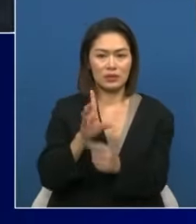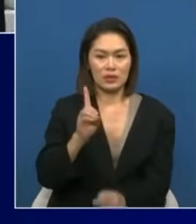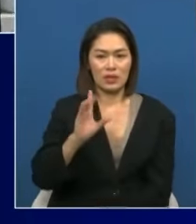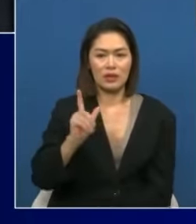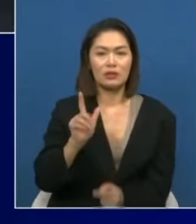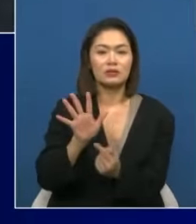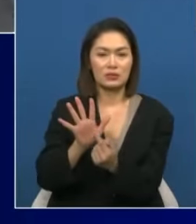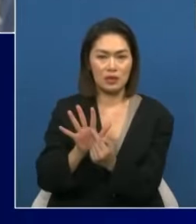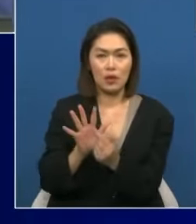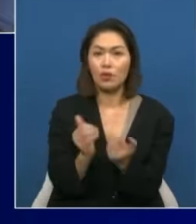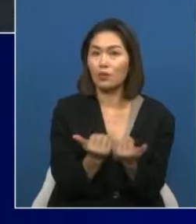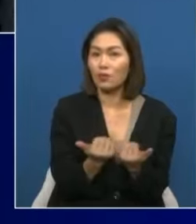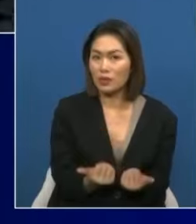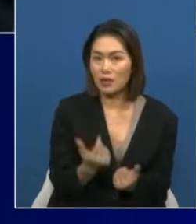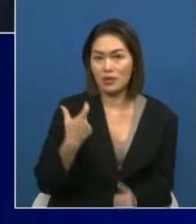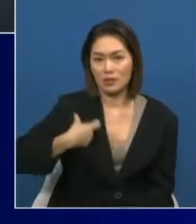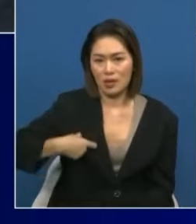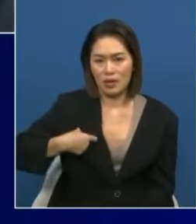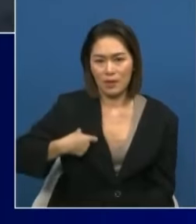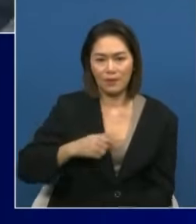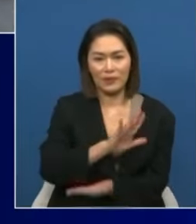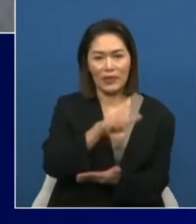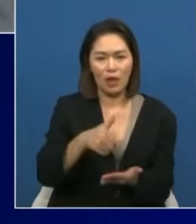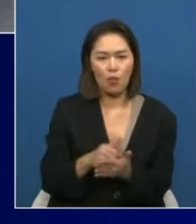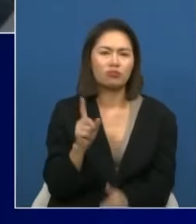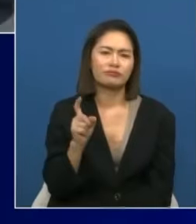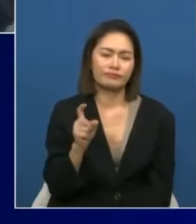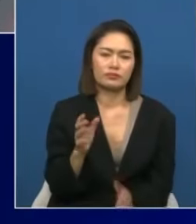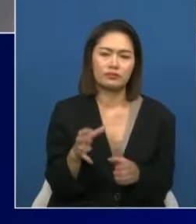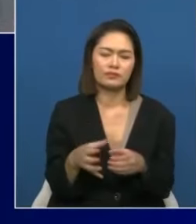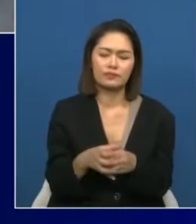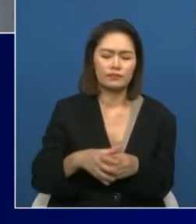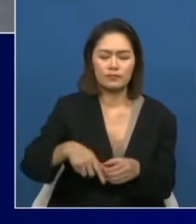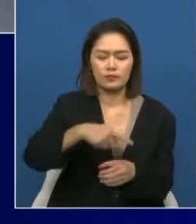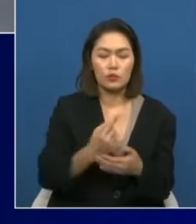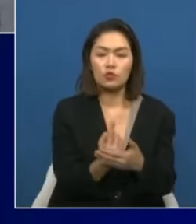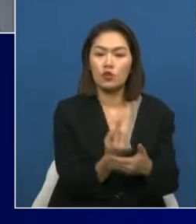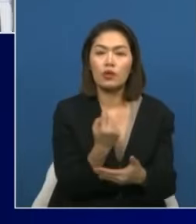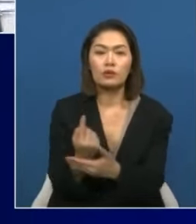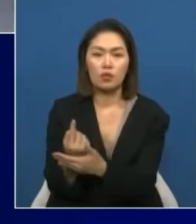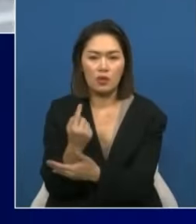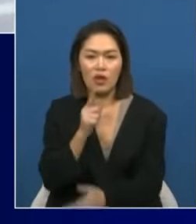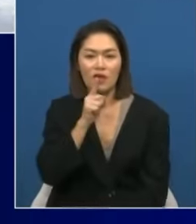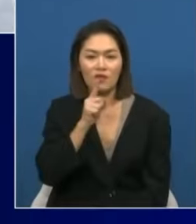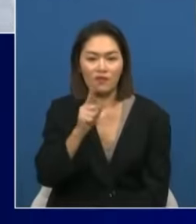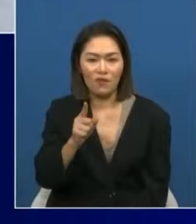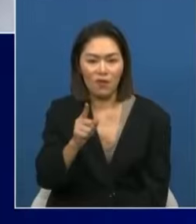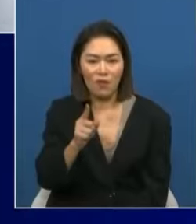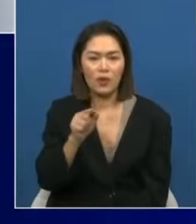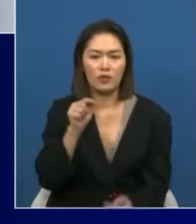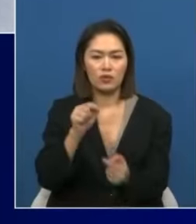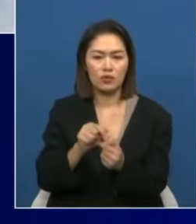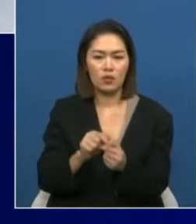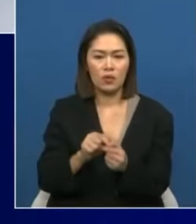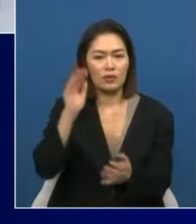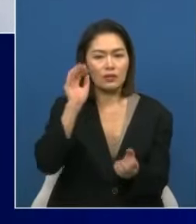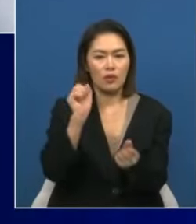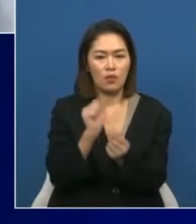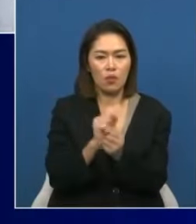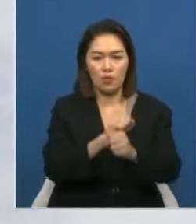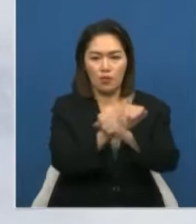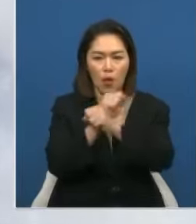กแล้ววันนี้ทนายพาผู้เสียหายจำนวนหนึ่งค่ะที่เป็นตัวแทนมาร้องทุกข์กับกองบังคับปราบปรามเกี่ยวกับการคุ้ม